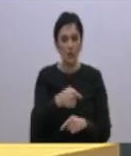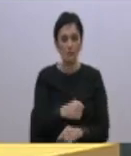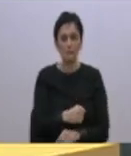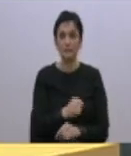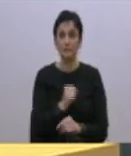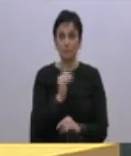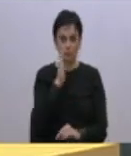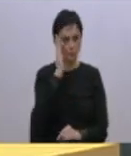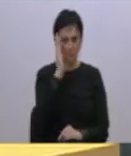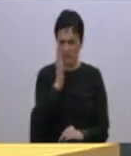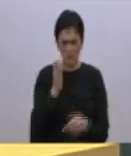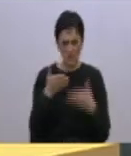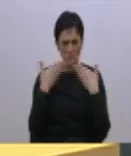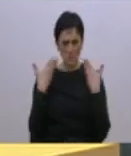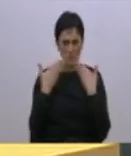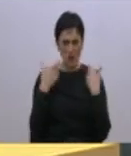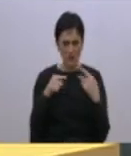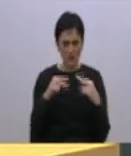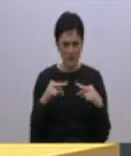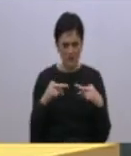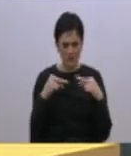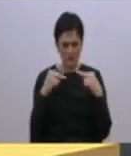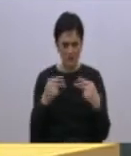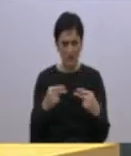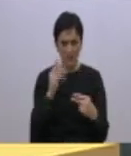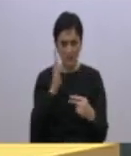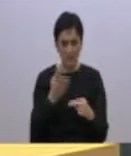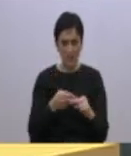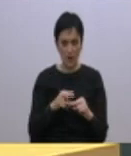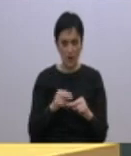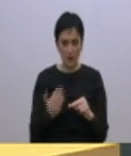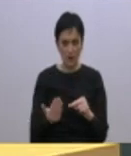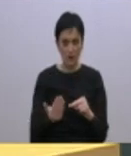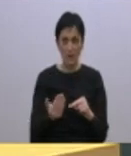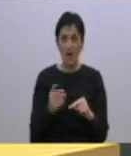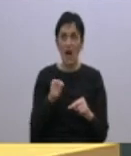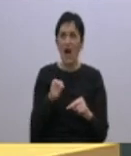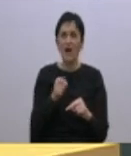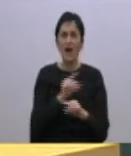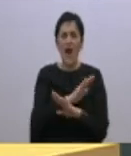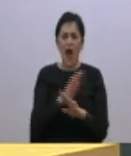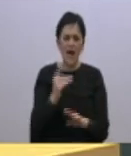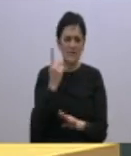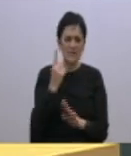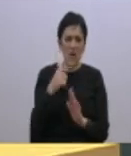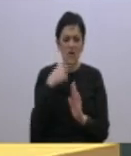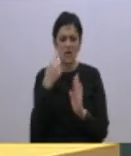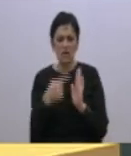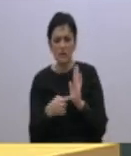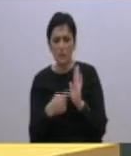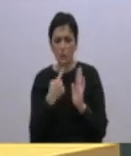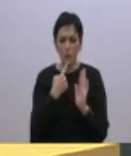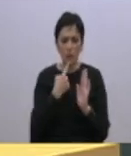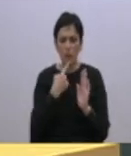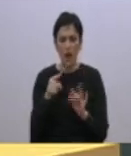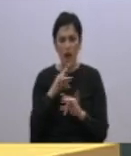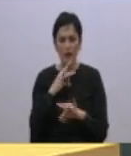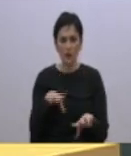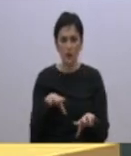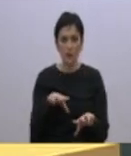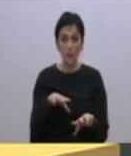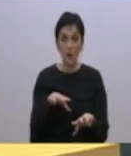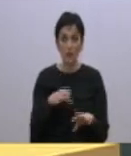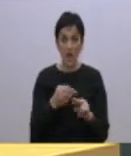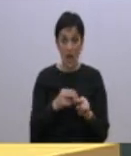Ეს იქნებოდა ძალიან მარტივი ცვლილება, რომელსაც არ ექნებოდა არც ერთი კითხვის ნიშანი. Იმიტომ რომ